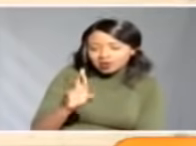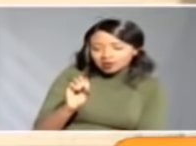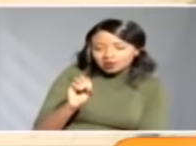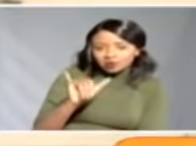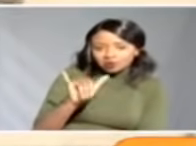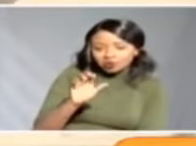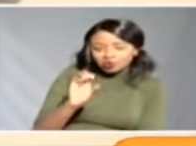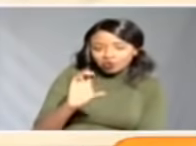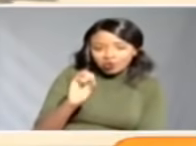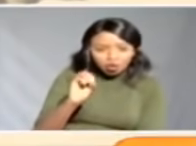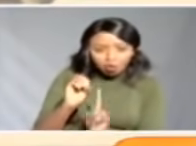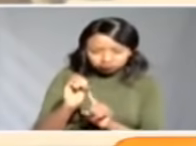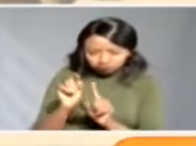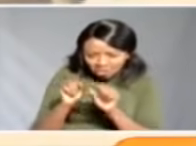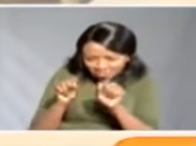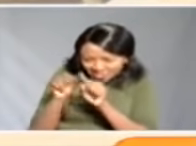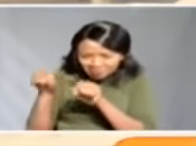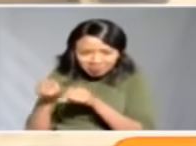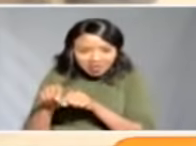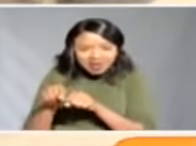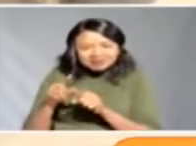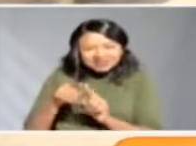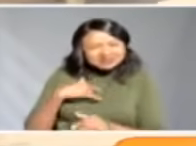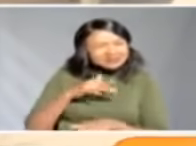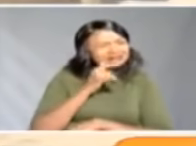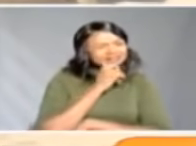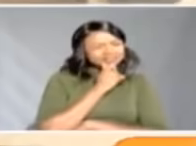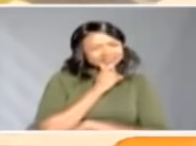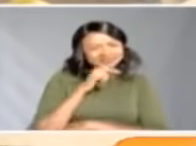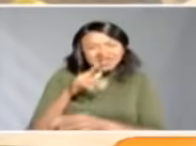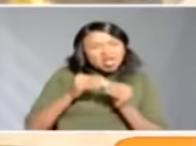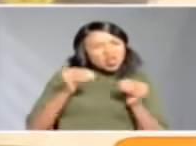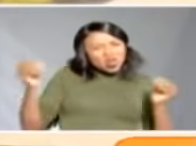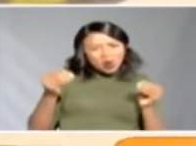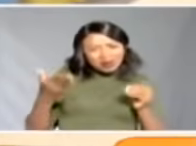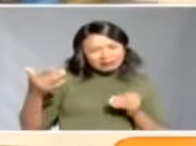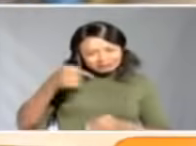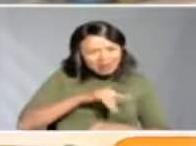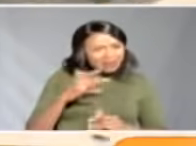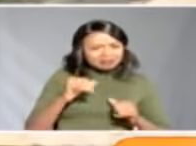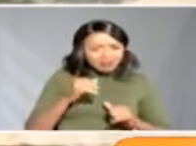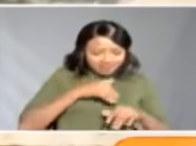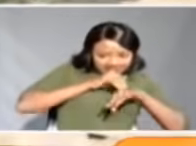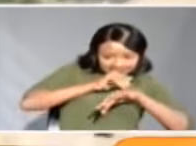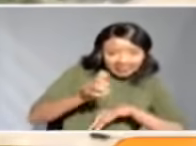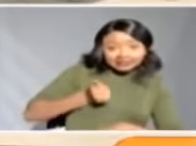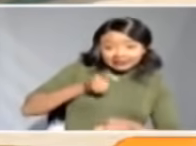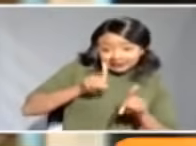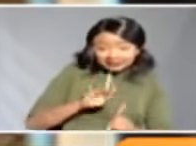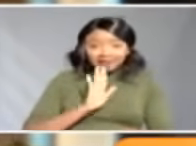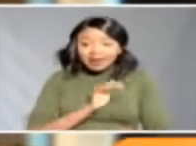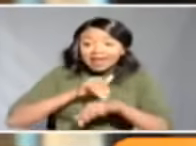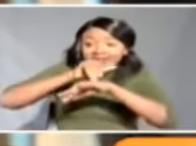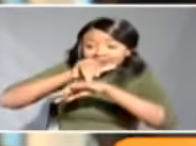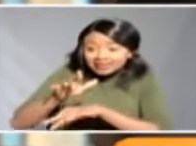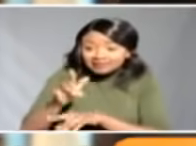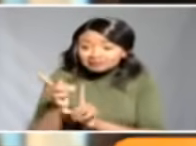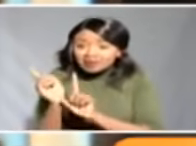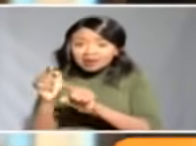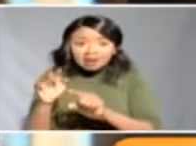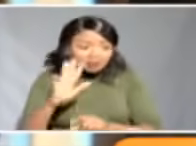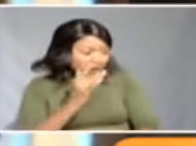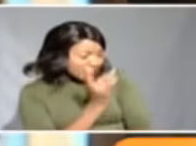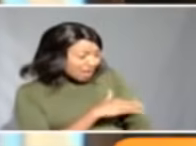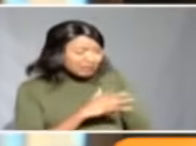Lakini vile niliona amekaa sana, nilituma sistake aende amwangalie kwa duka. Sistake akaja